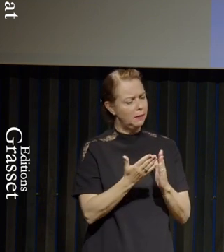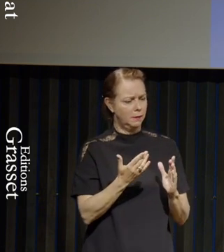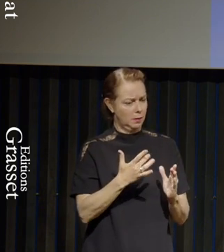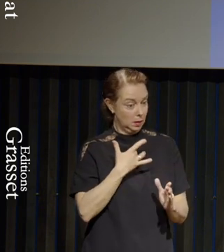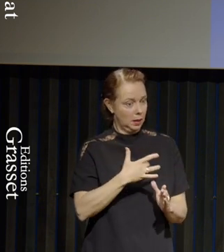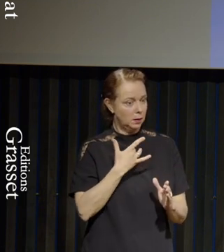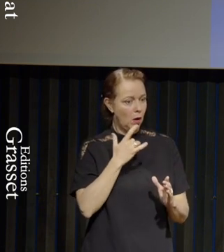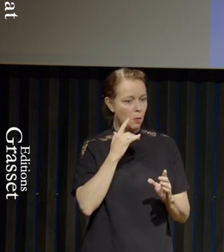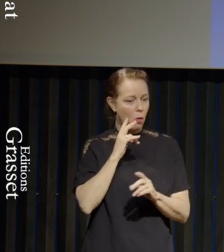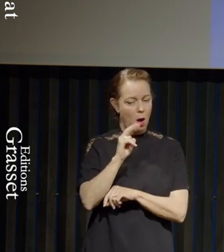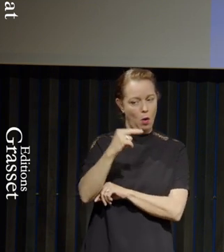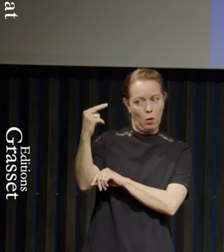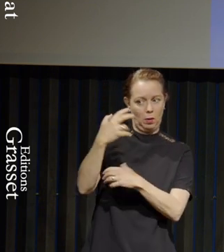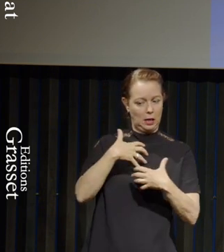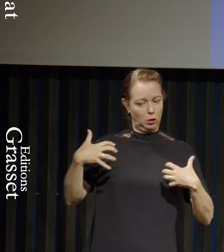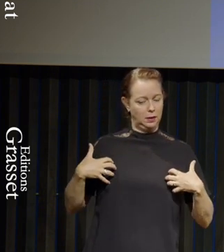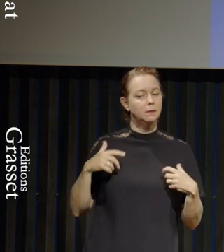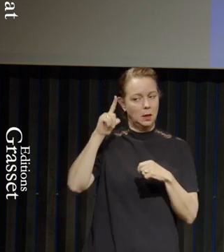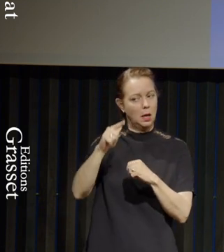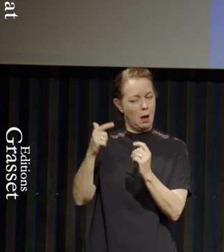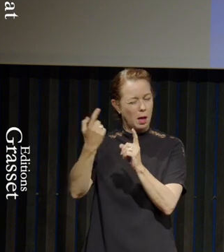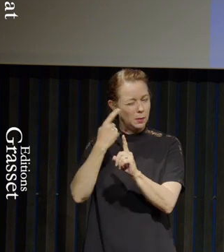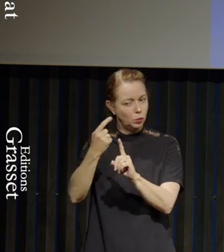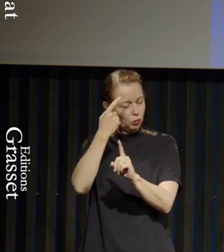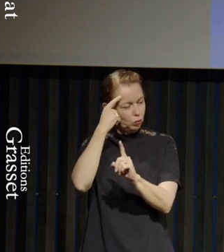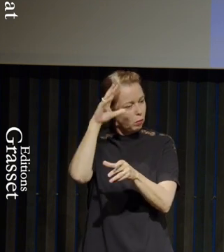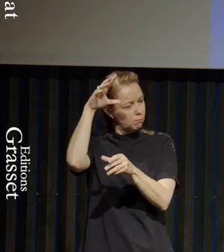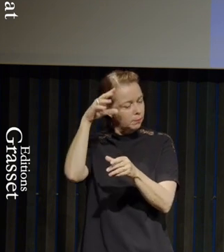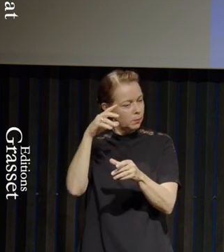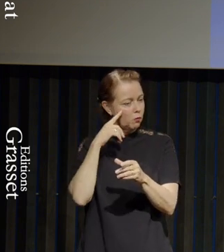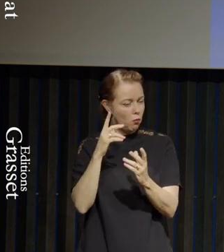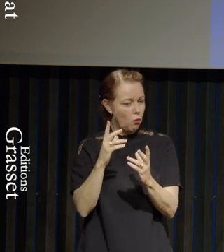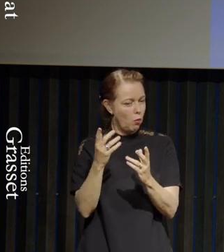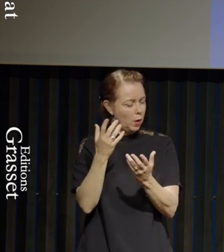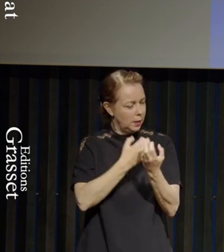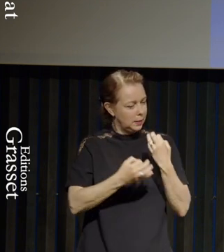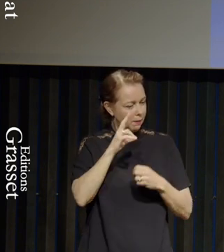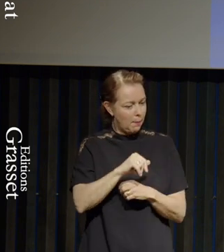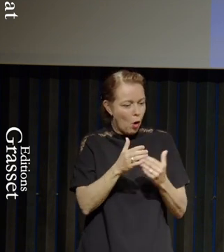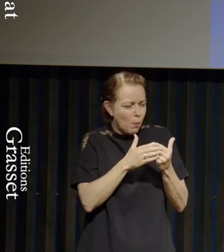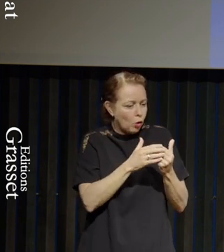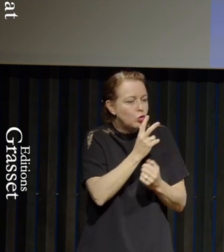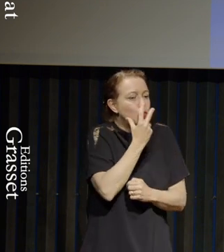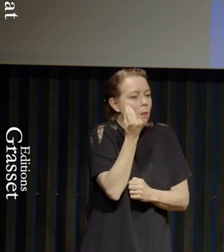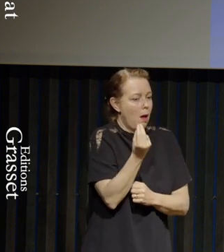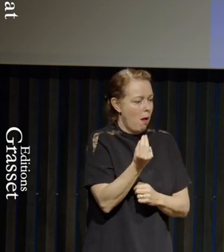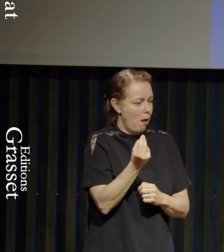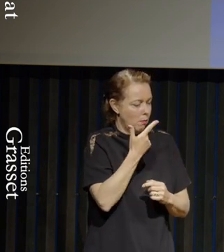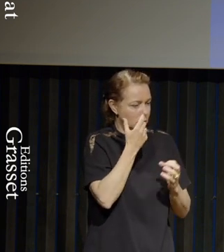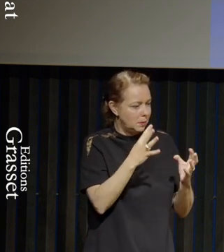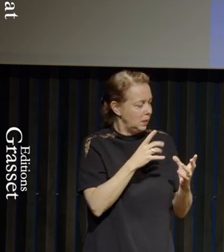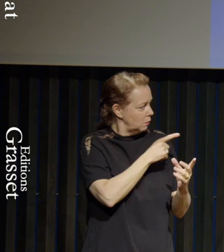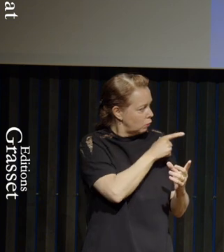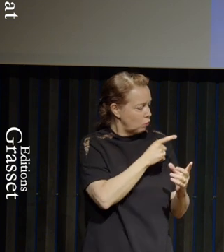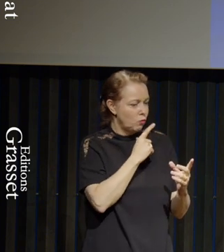prisme scientifique est toujours éclairé par une approche très humaine qui est celle finalement de votre lien à vos